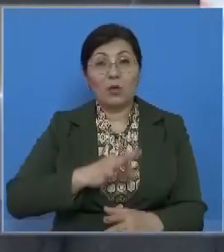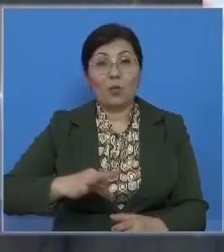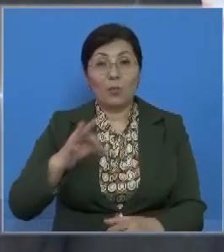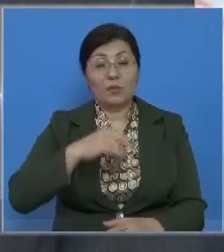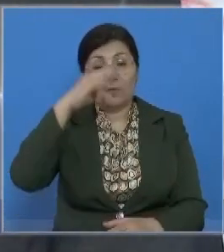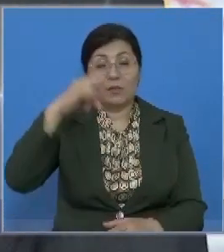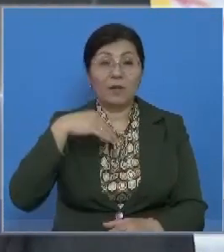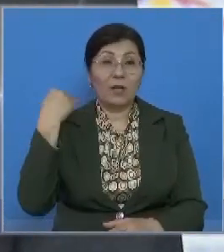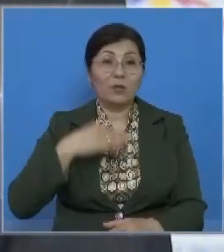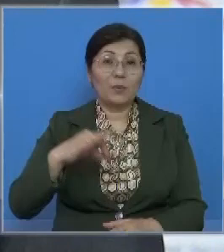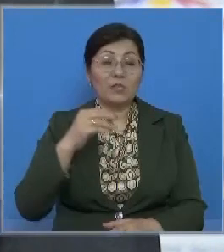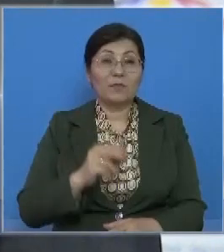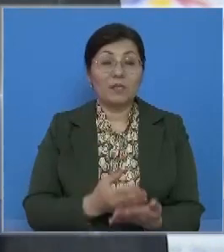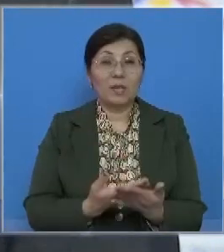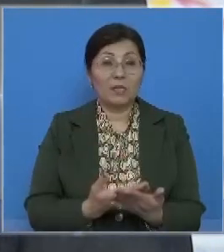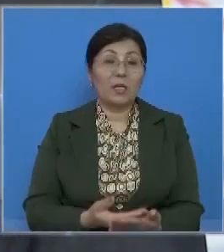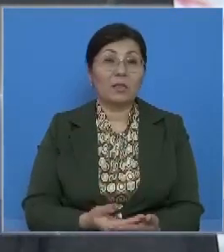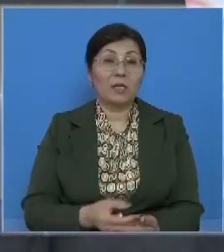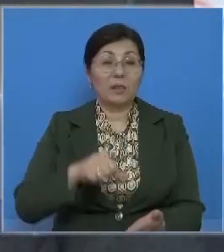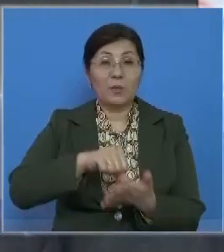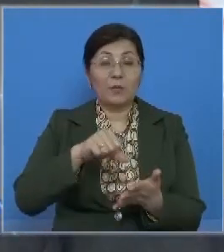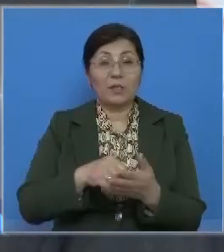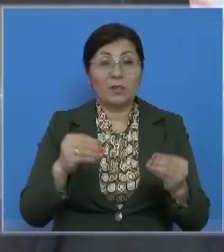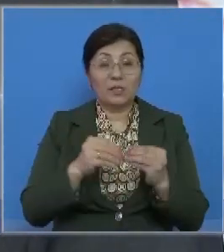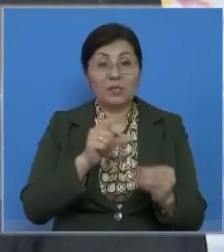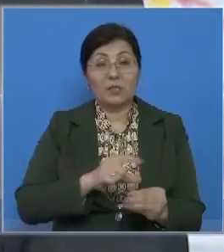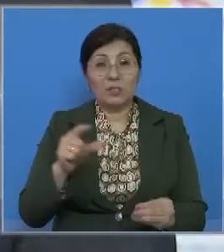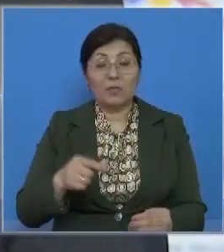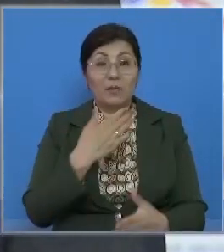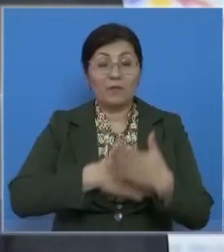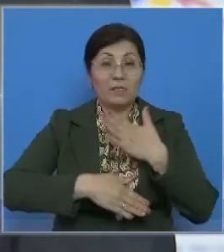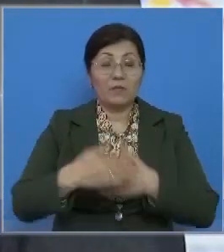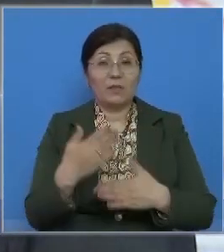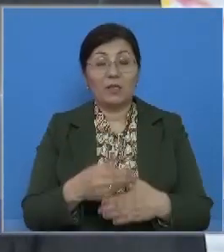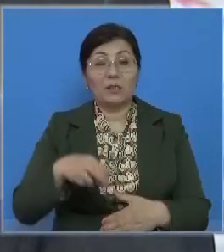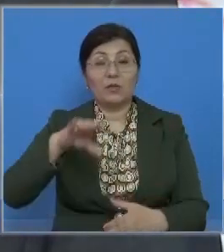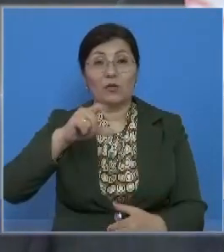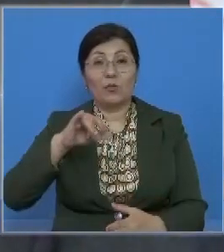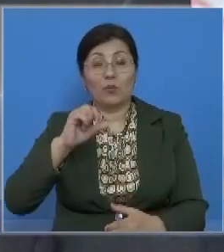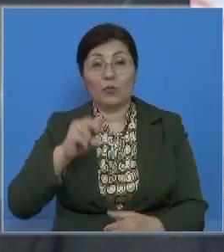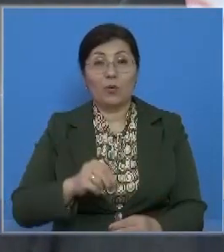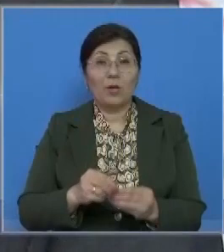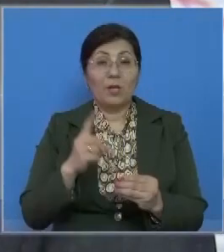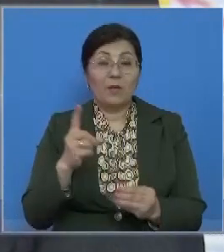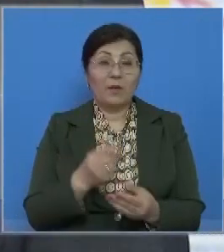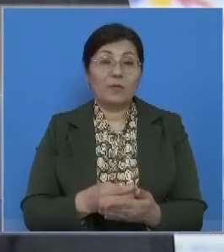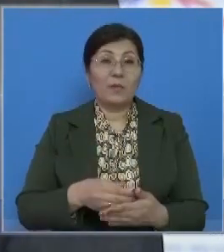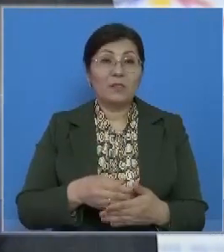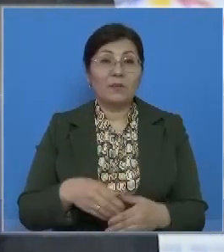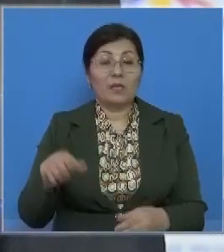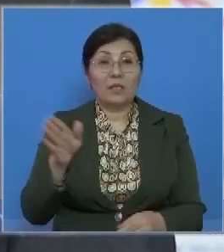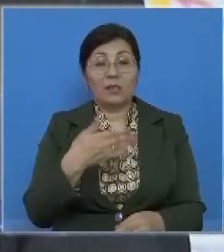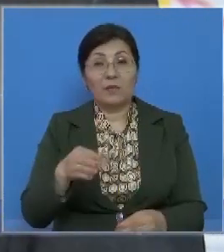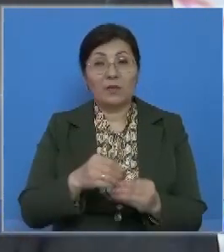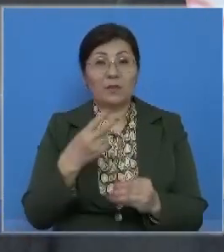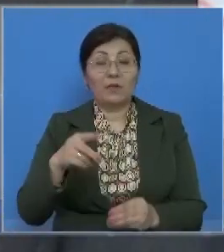От Актюбинской области в волейболе сидя примут участие 10 человек, в пароплавании и парадзюдо по 11 человек и в теннисе 12 спортсменов.